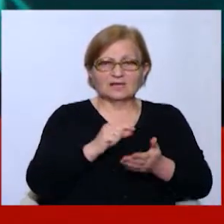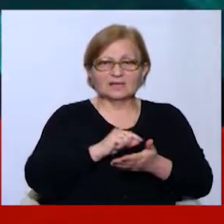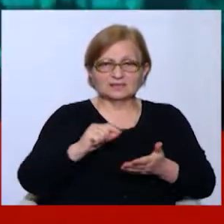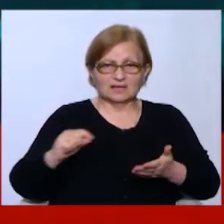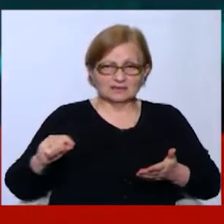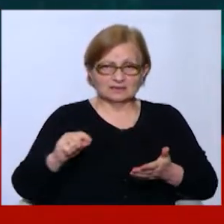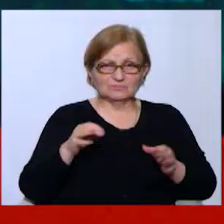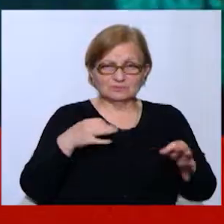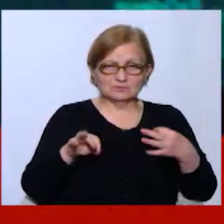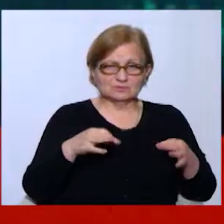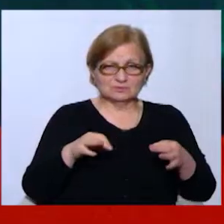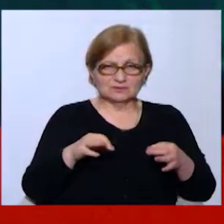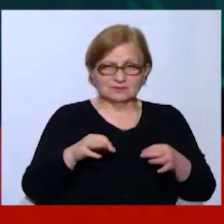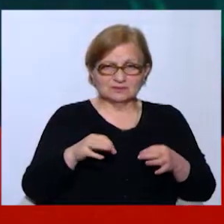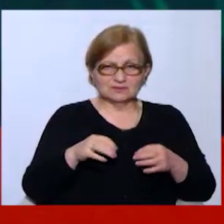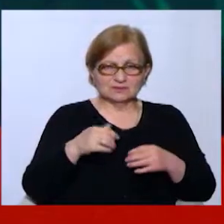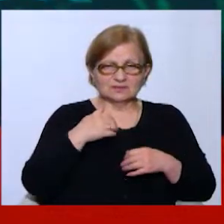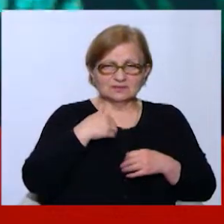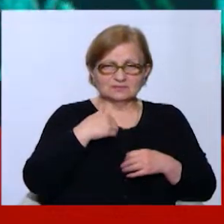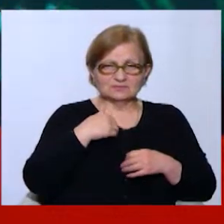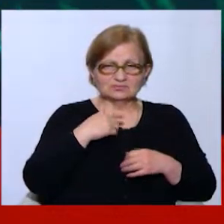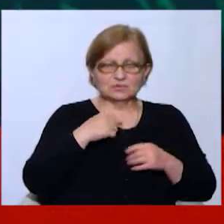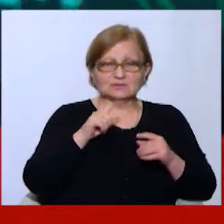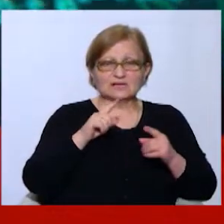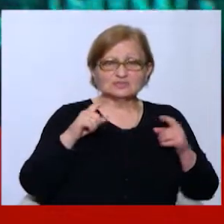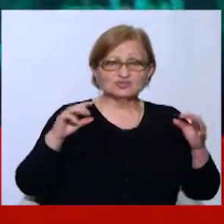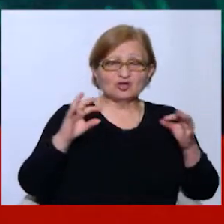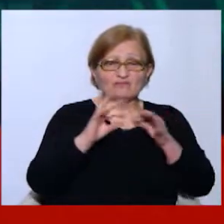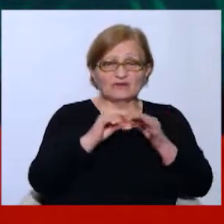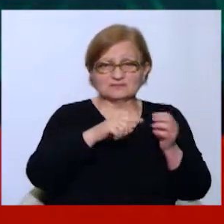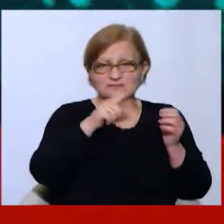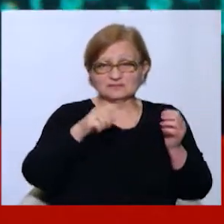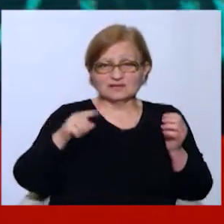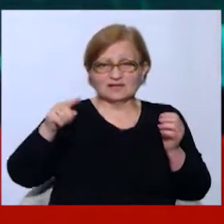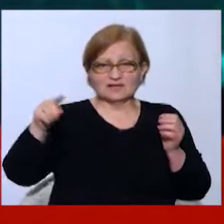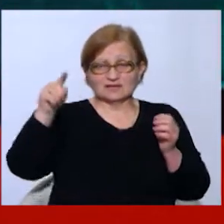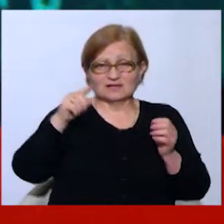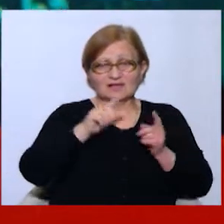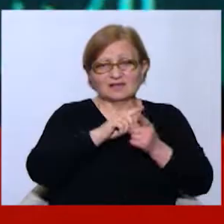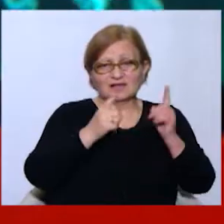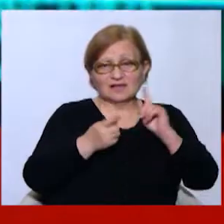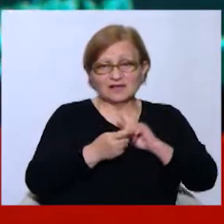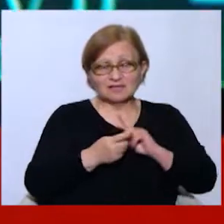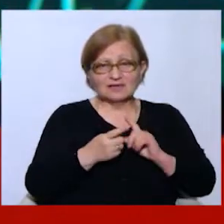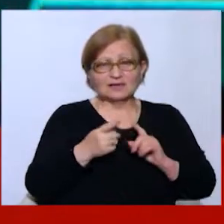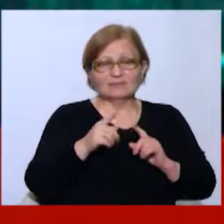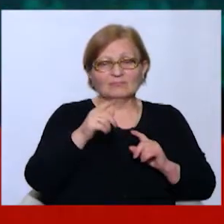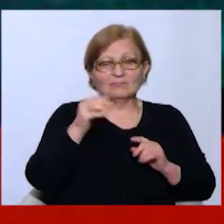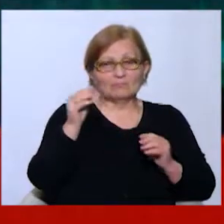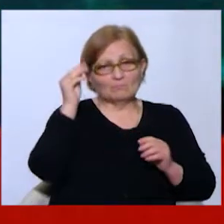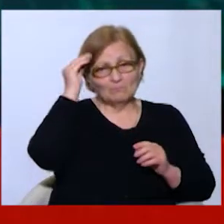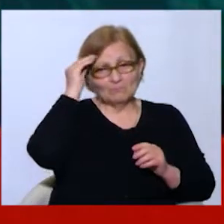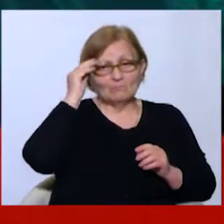ფურცელი და ის რაც აქ ჩვენ ხაზებით შევაერთეთ, უკვე მაგალითებით ჩავწეროთ. აბა